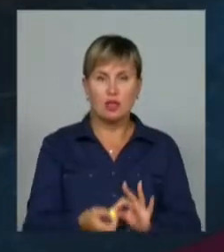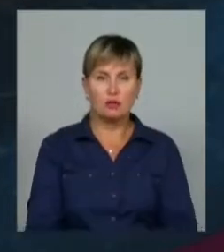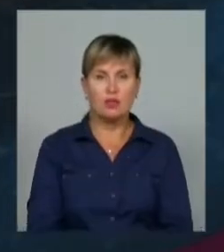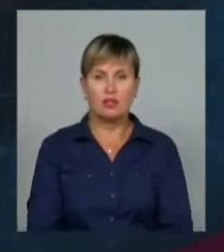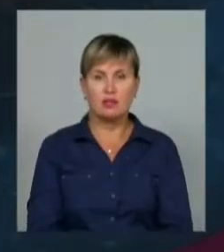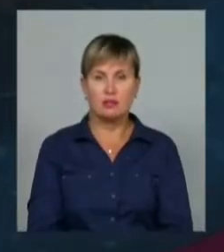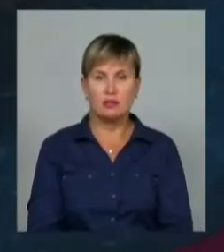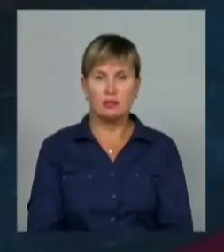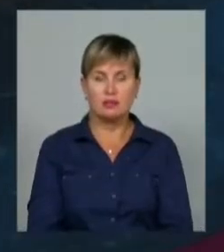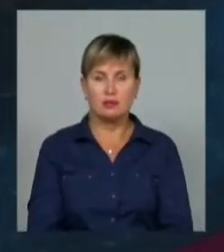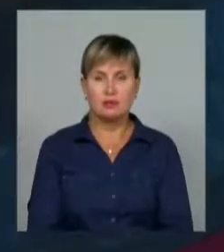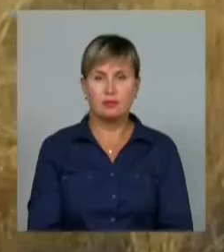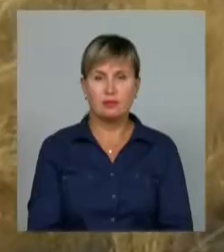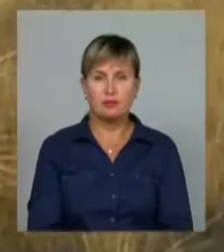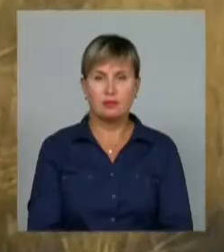тему.